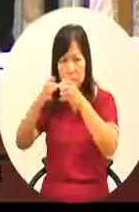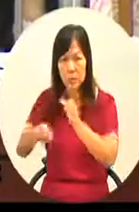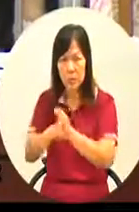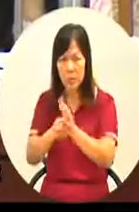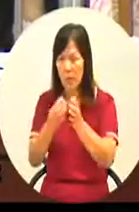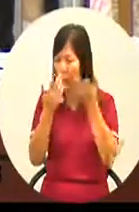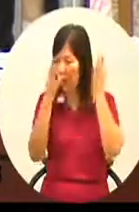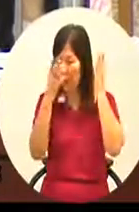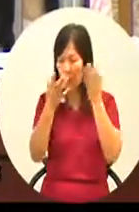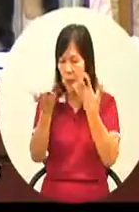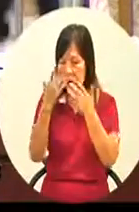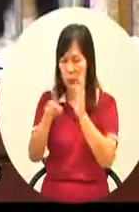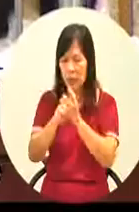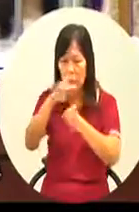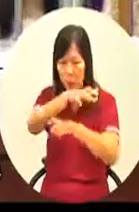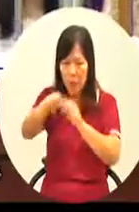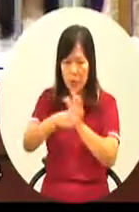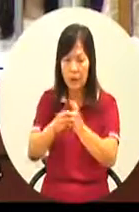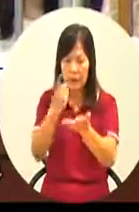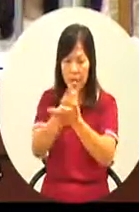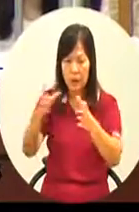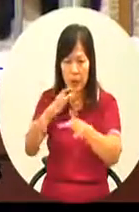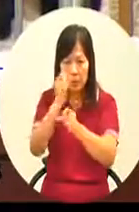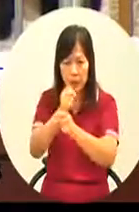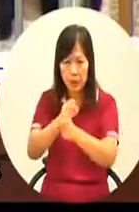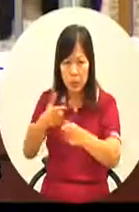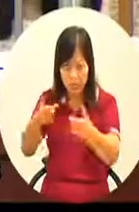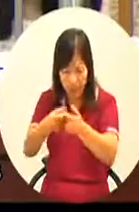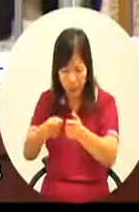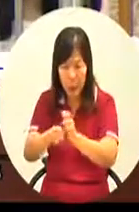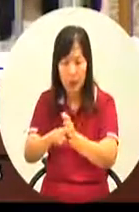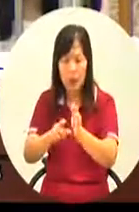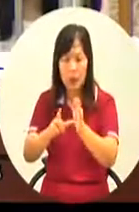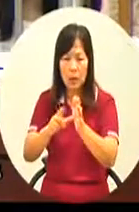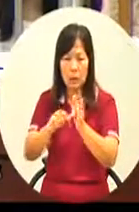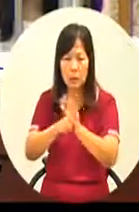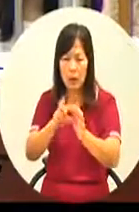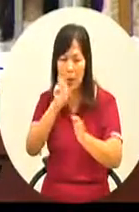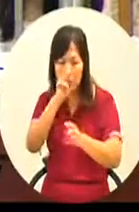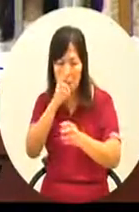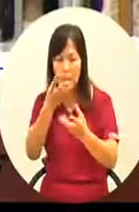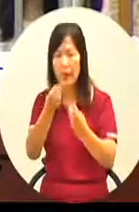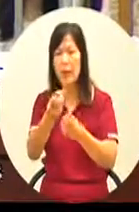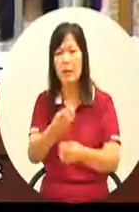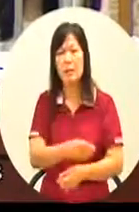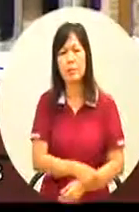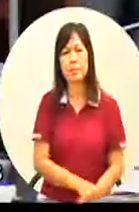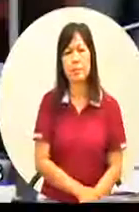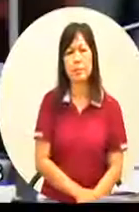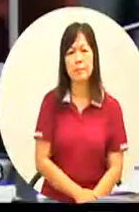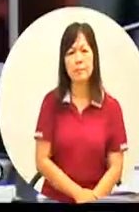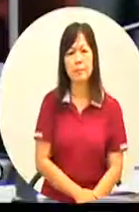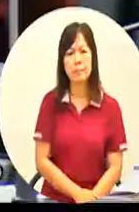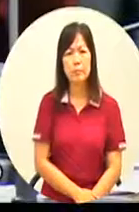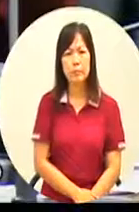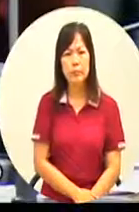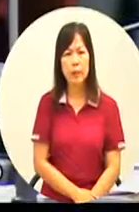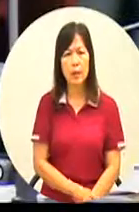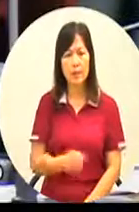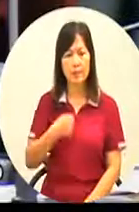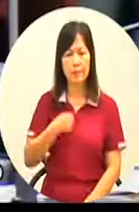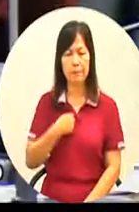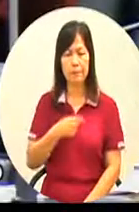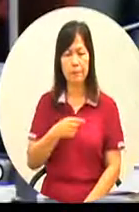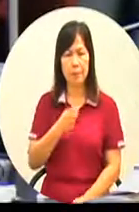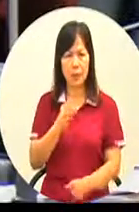的环境，让同仁能够预警性上能够他没有机会来犯错。 好，处长。咱政风吼，政风就是